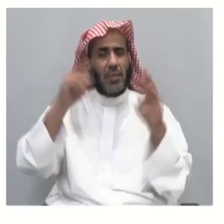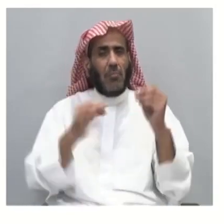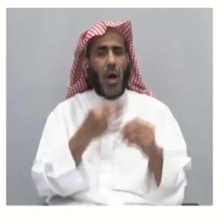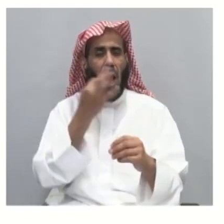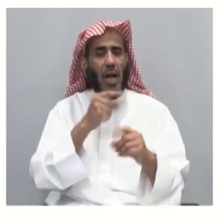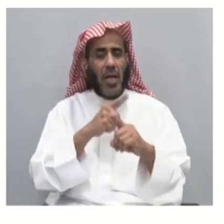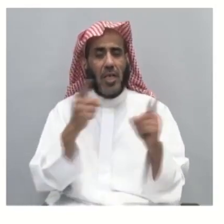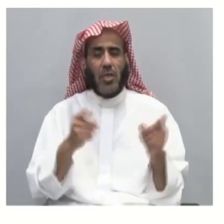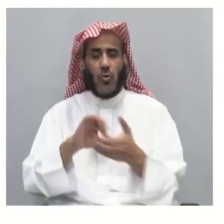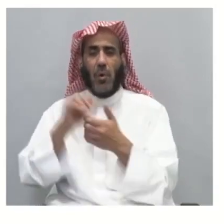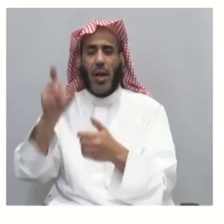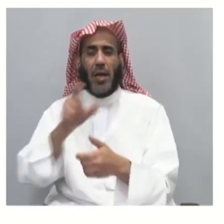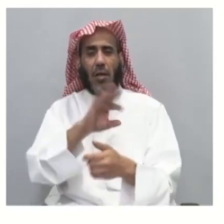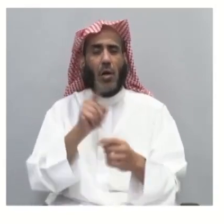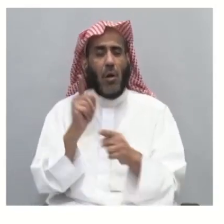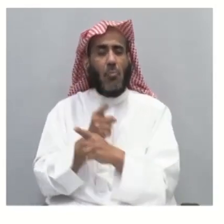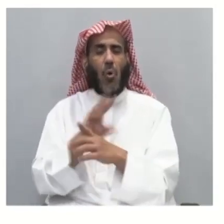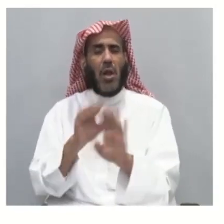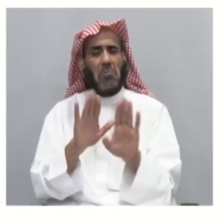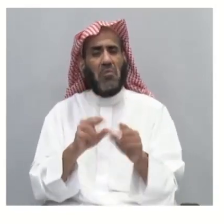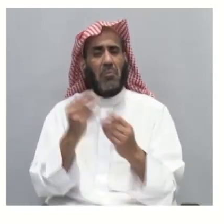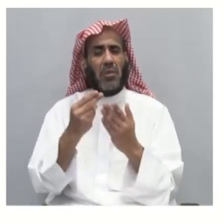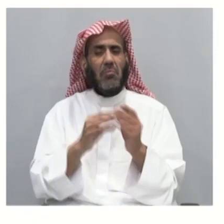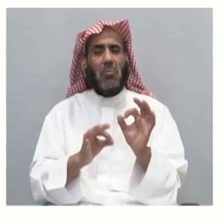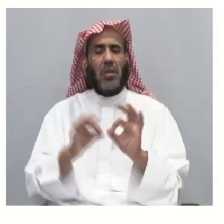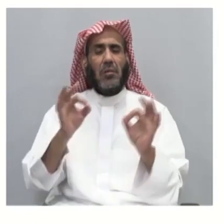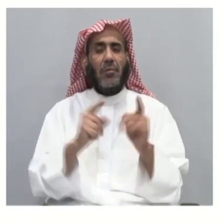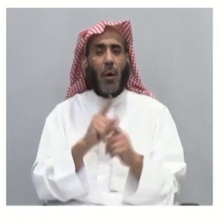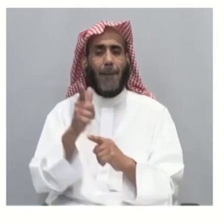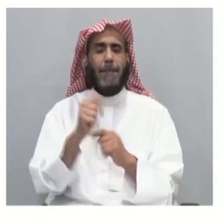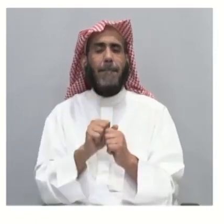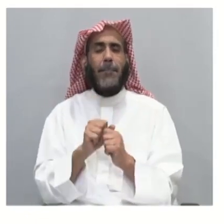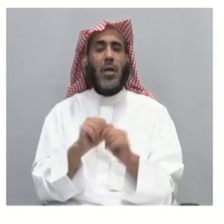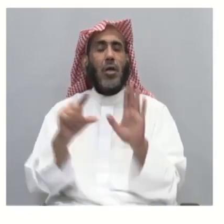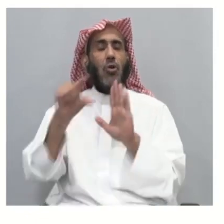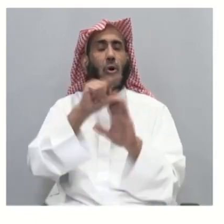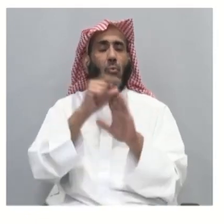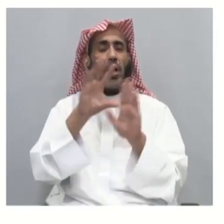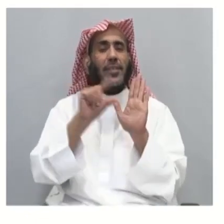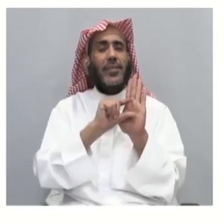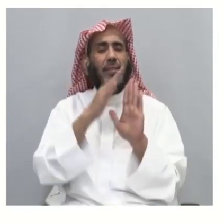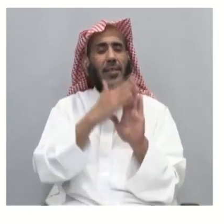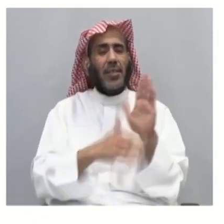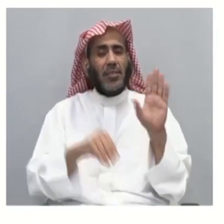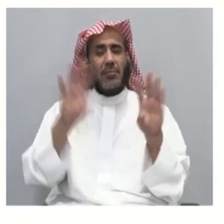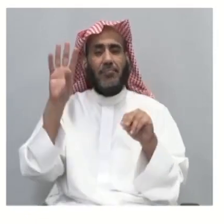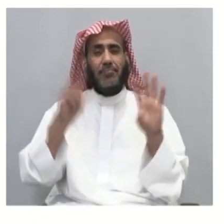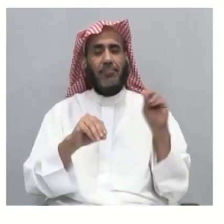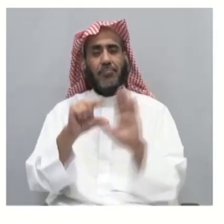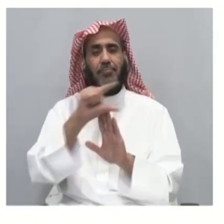لزملائك اليوم انا ساكتفي برسم المخطط فقط فانا اقول مثلا هنا عنوان النص او عنوان